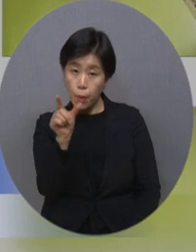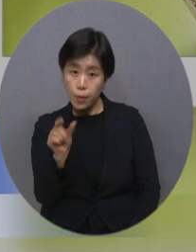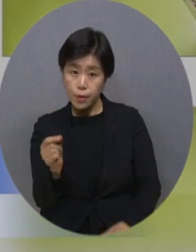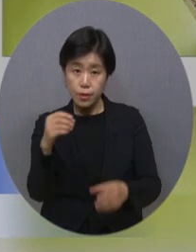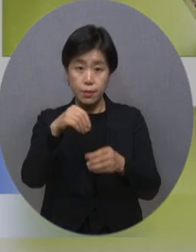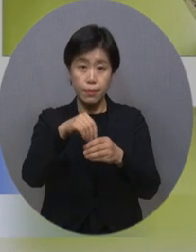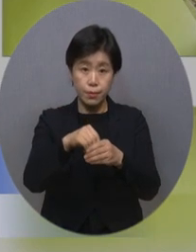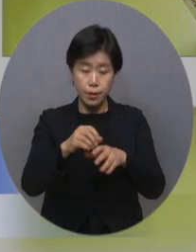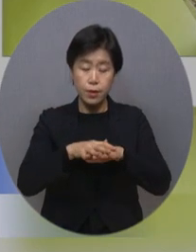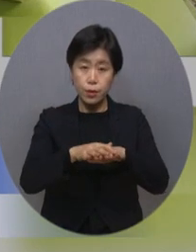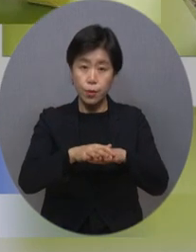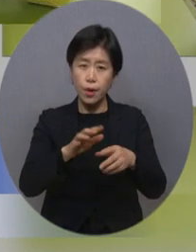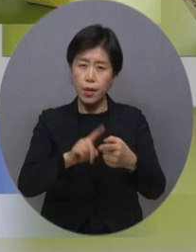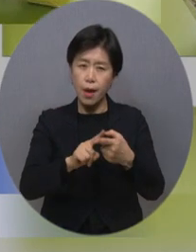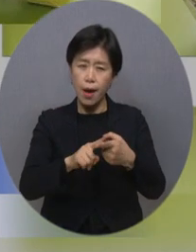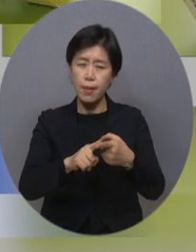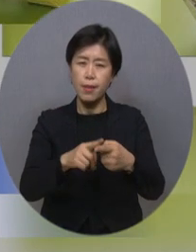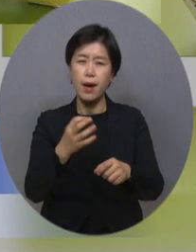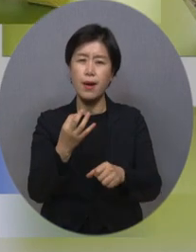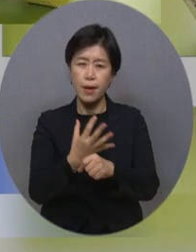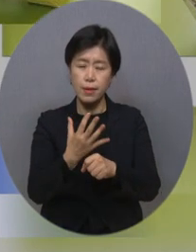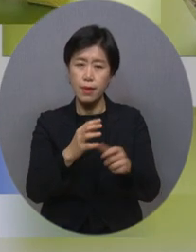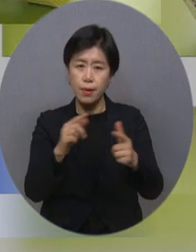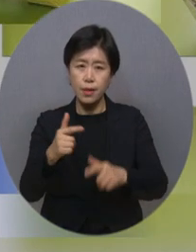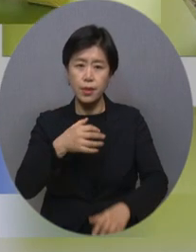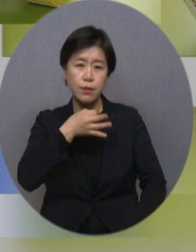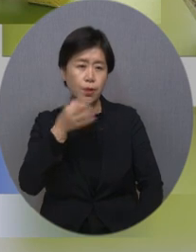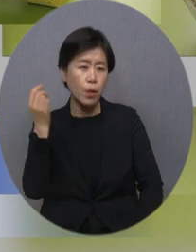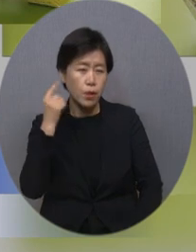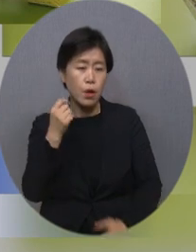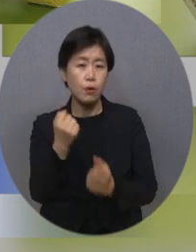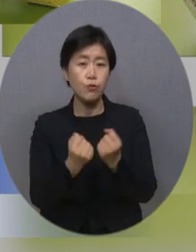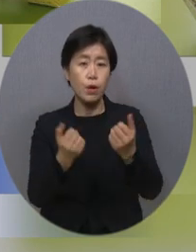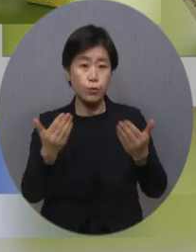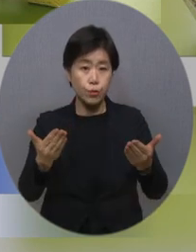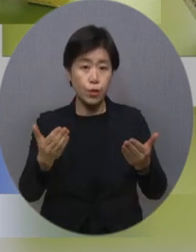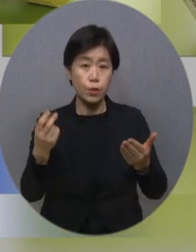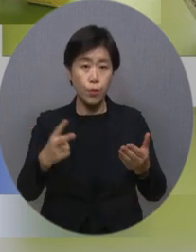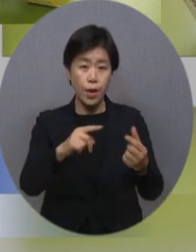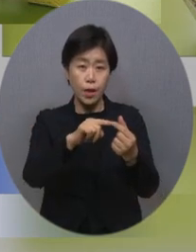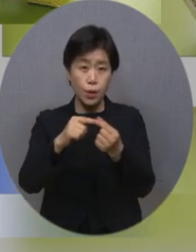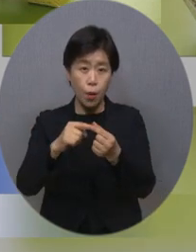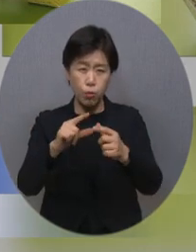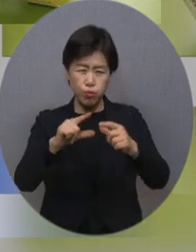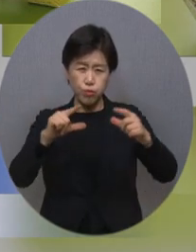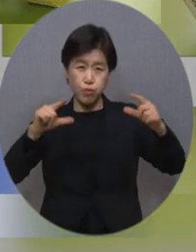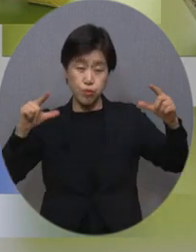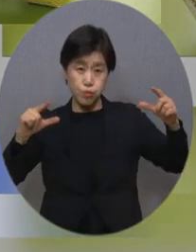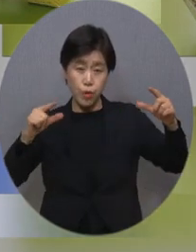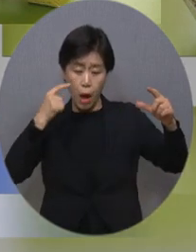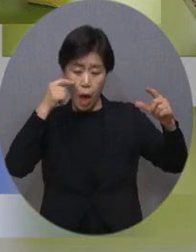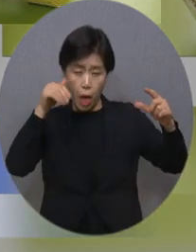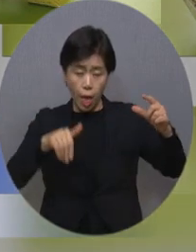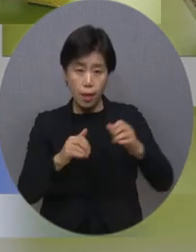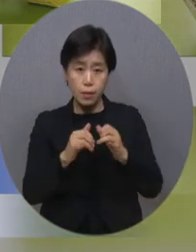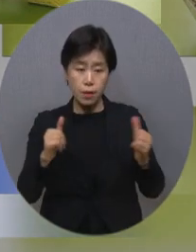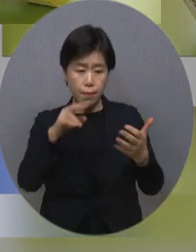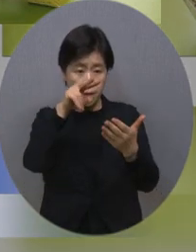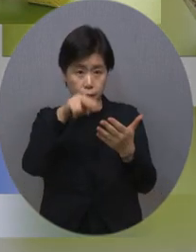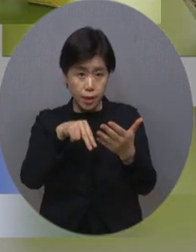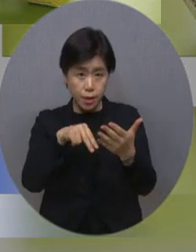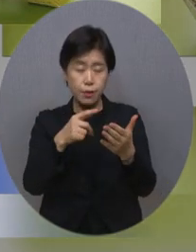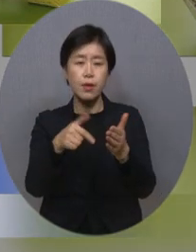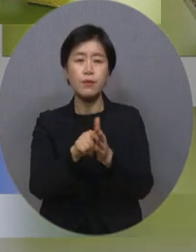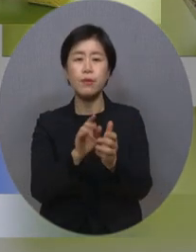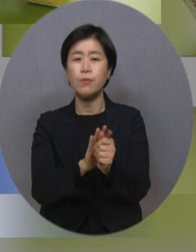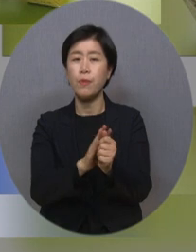대한 간략한 정보를 음성으로 안내하고 있고 기호와 글자 크기를 키우는 등 저시력자의 가독성을 높이는데